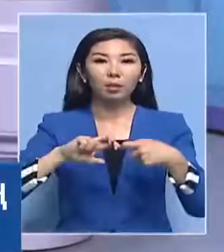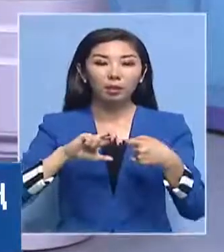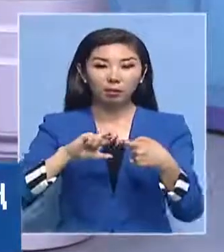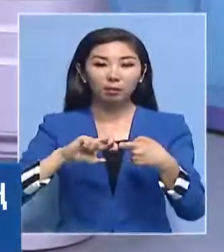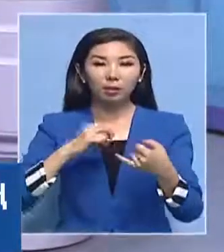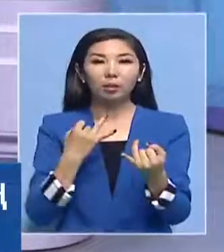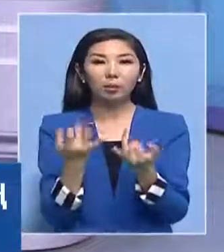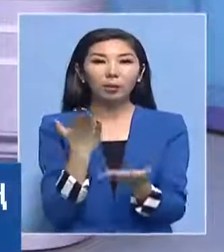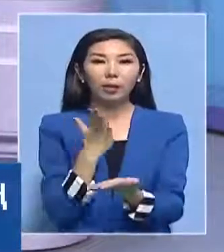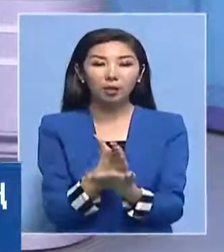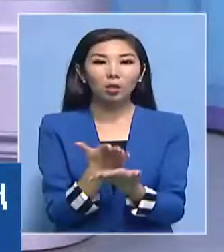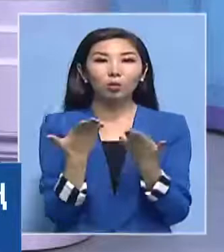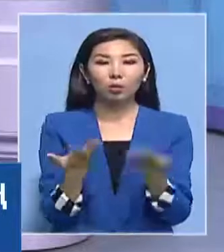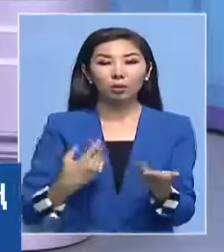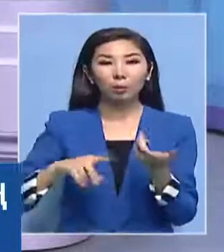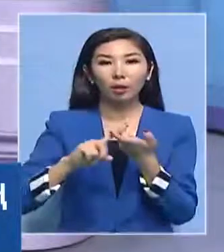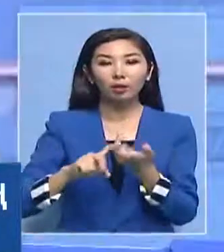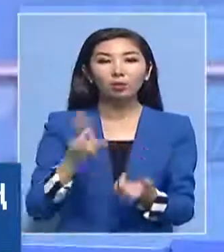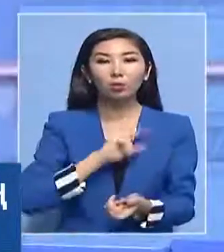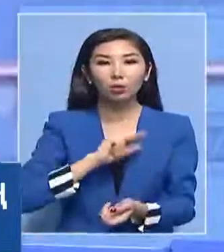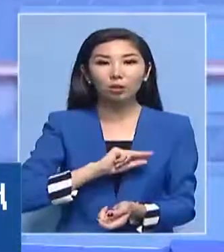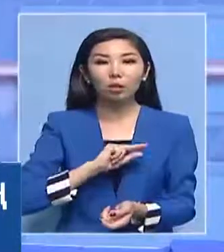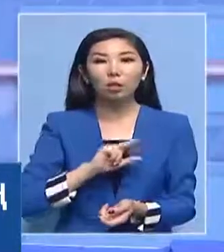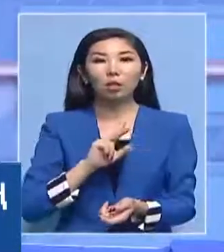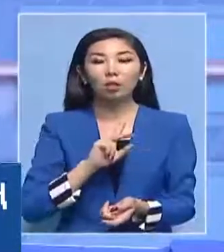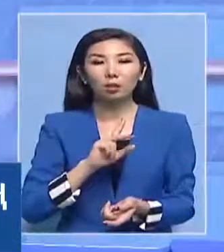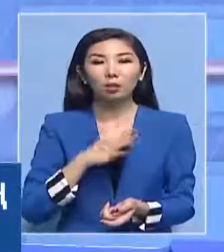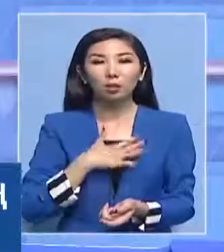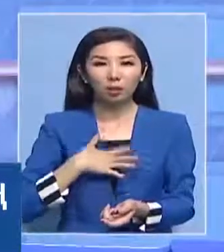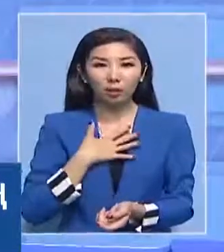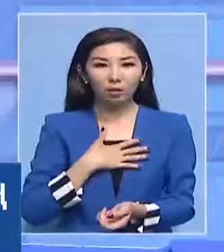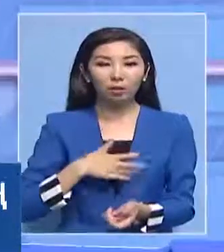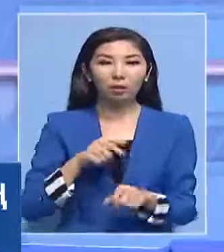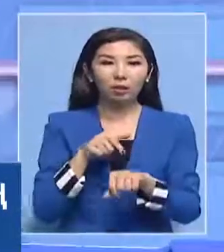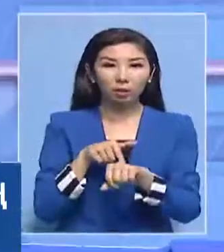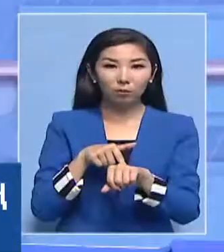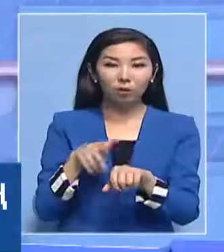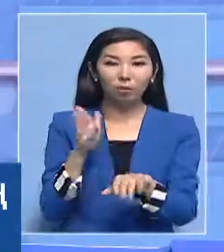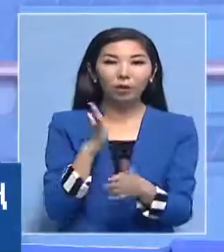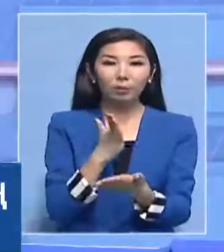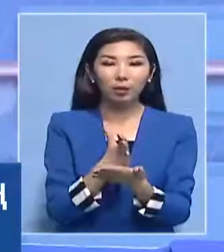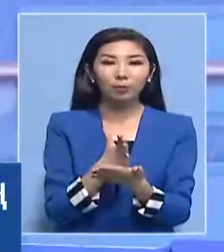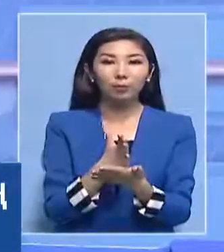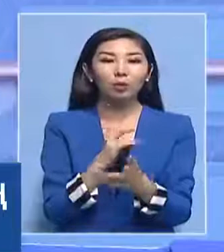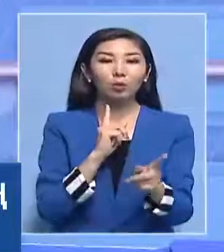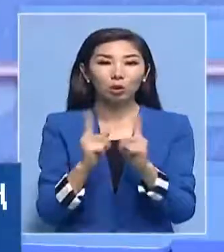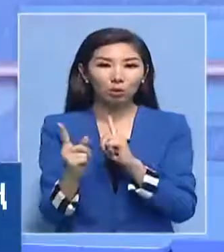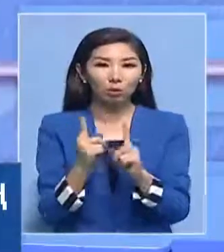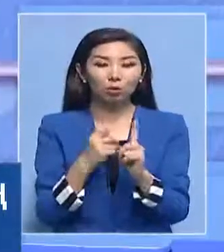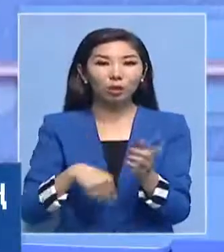туындады. Осы орайда жұмыстарыңызға қандай бір әсерін тигізді ме? Арнайы жаңағы үш жақты отырыстар